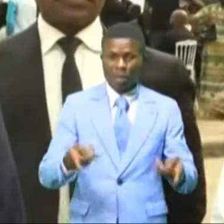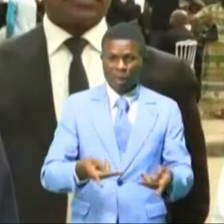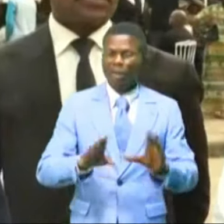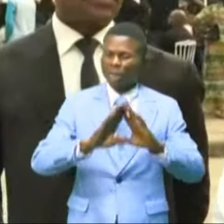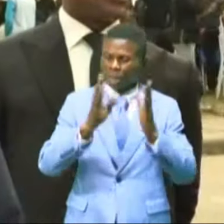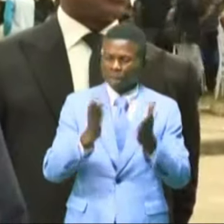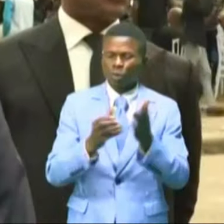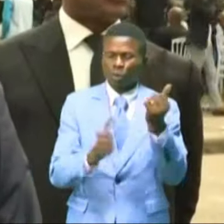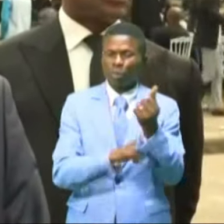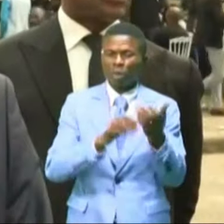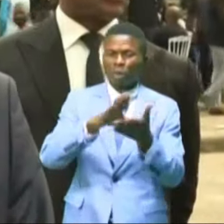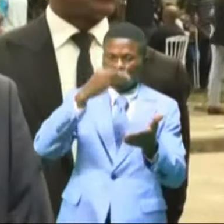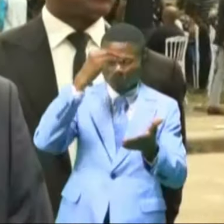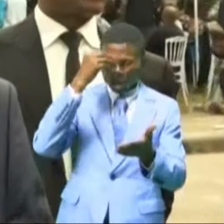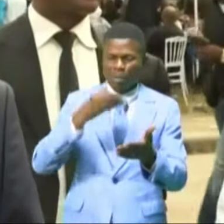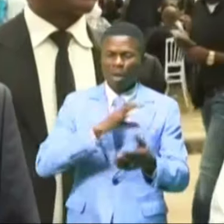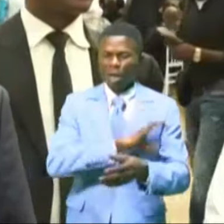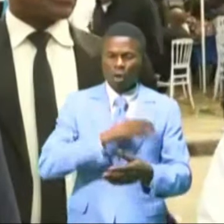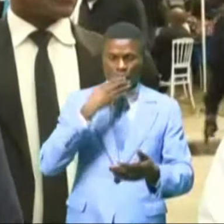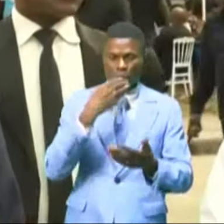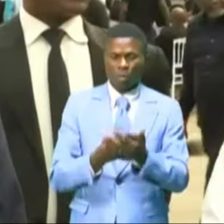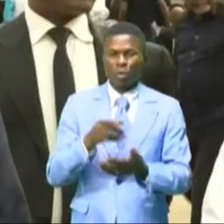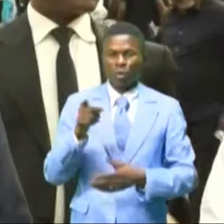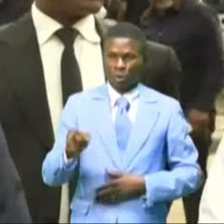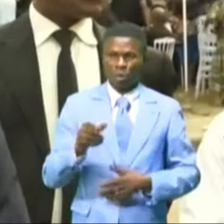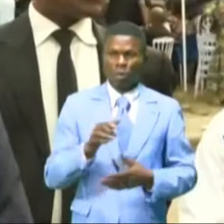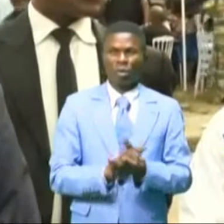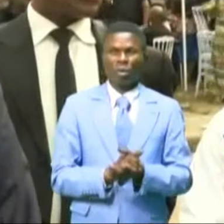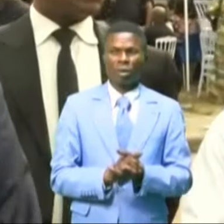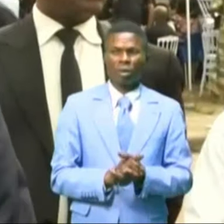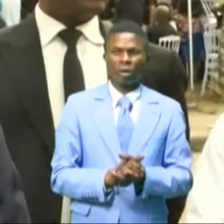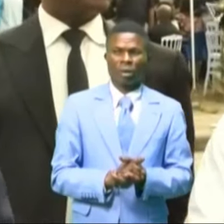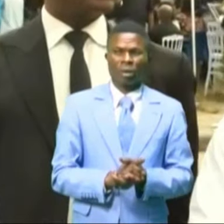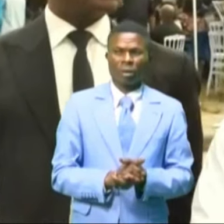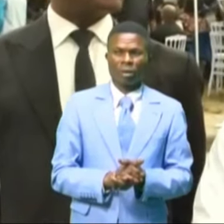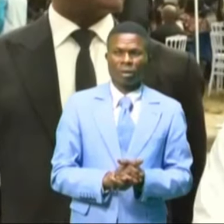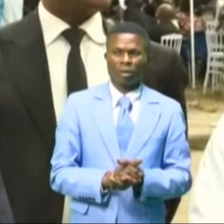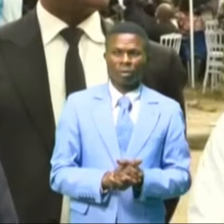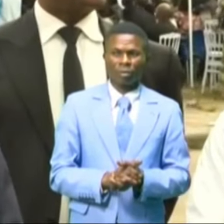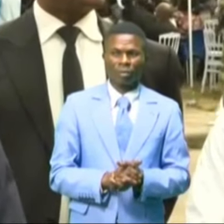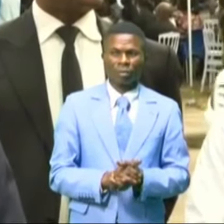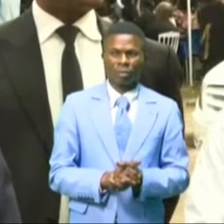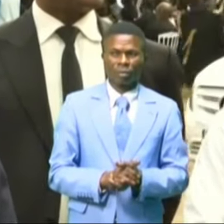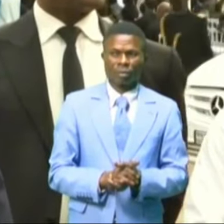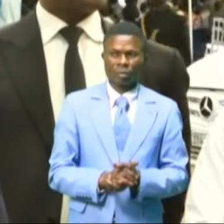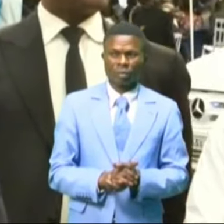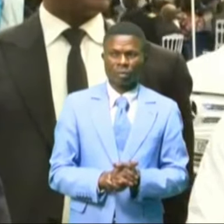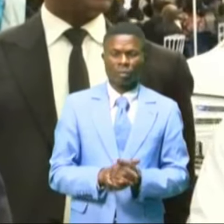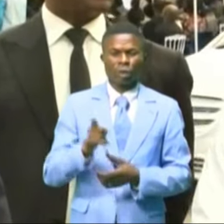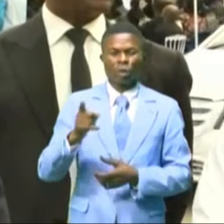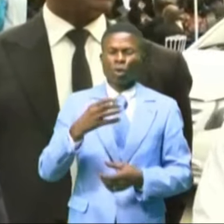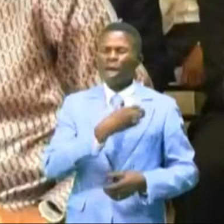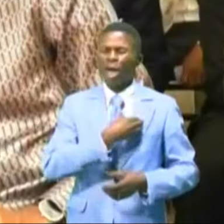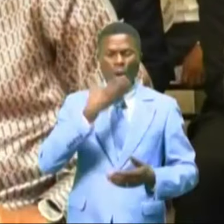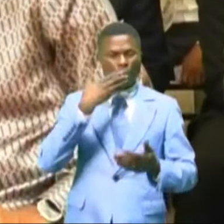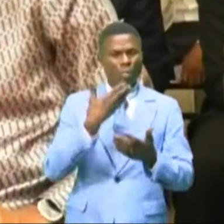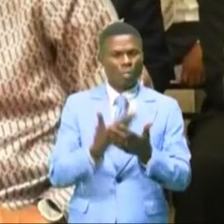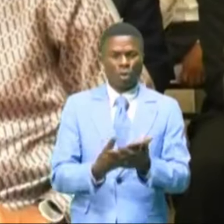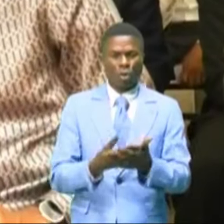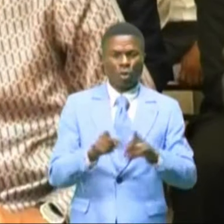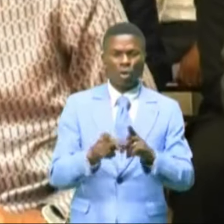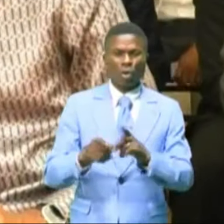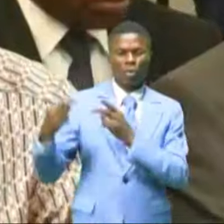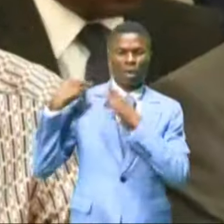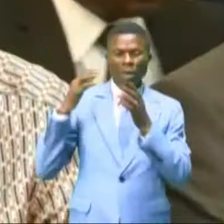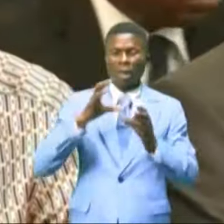gaieté, l'ambiance. Avec une pointe d'humour assez prononcée, il mettait tout le monde à l'aise. Il avait un grand cœur en tant qu'encadreur. Le ministre